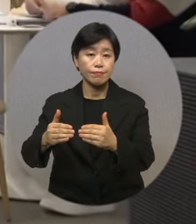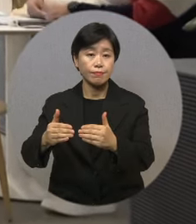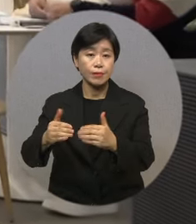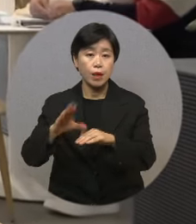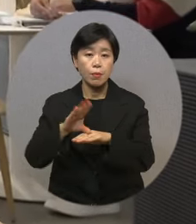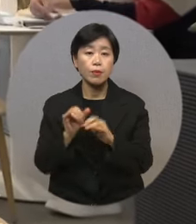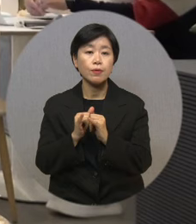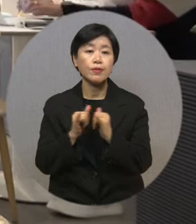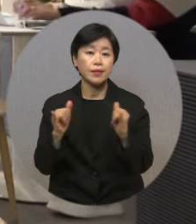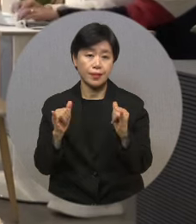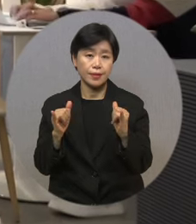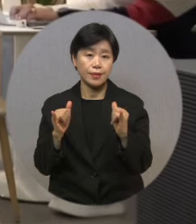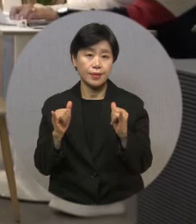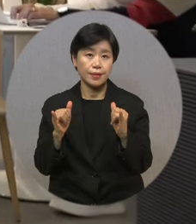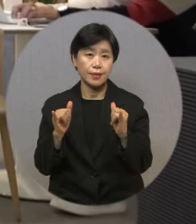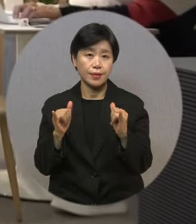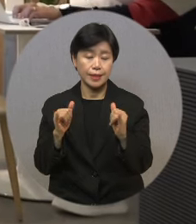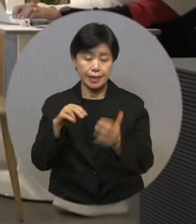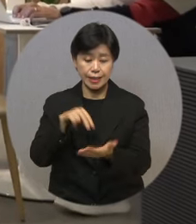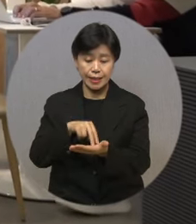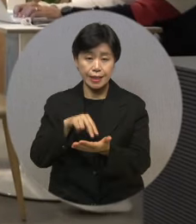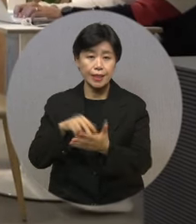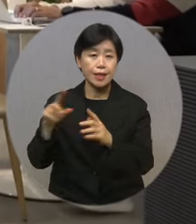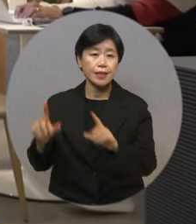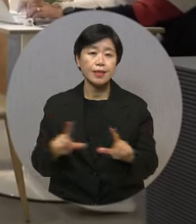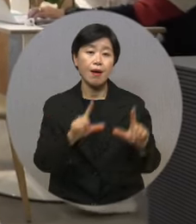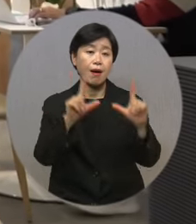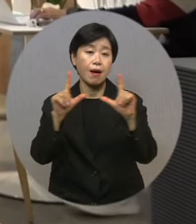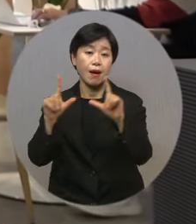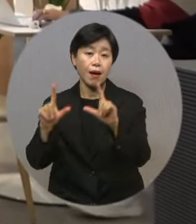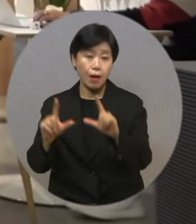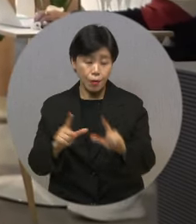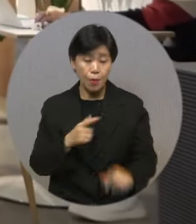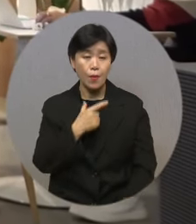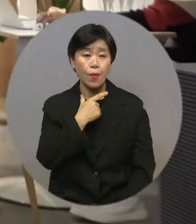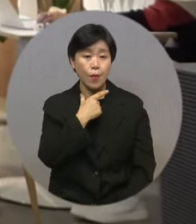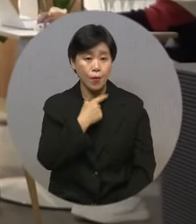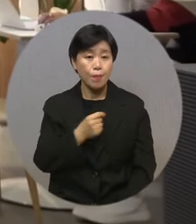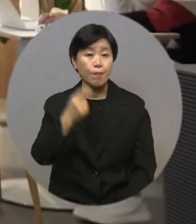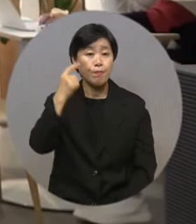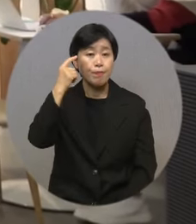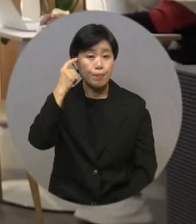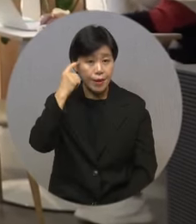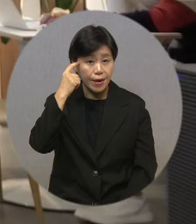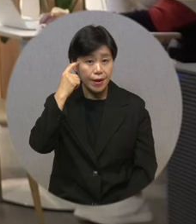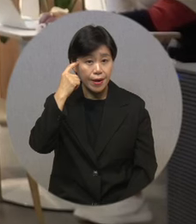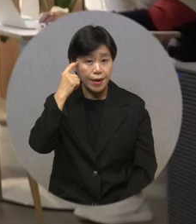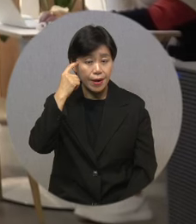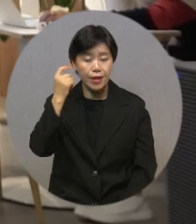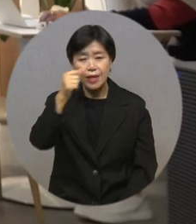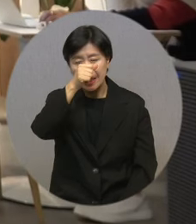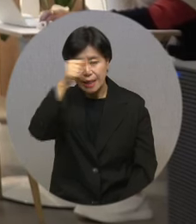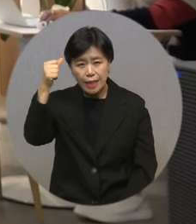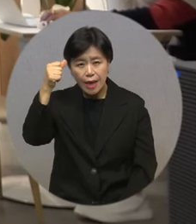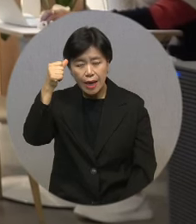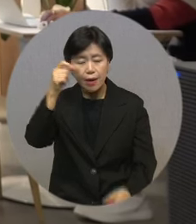방송인으로 열심히 살아가는 것이 저의 인생의